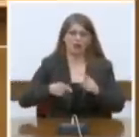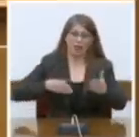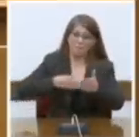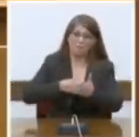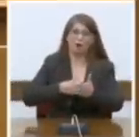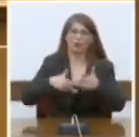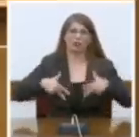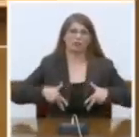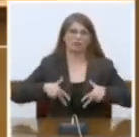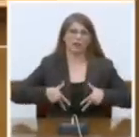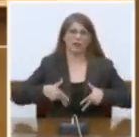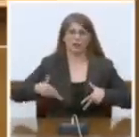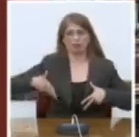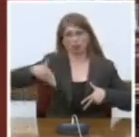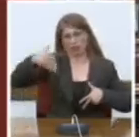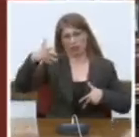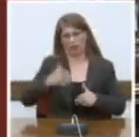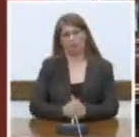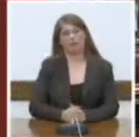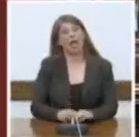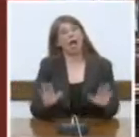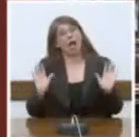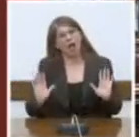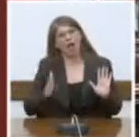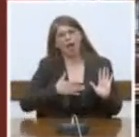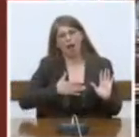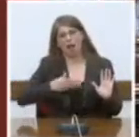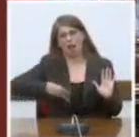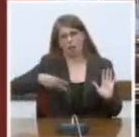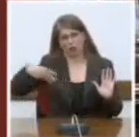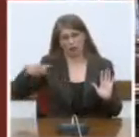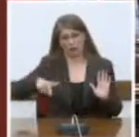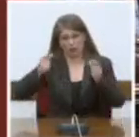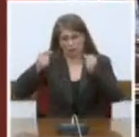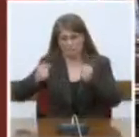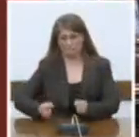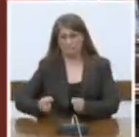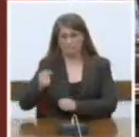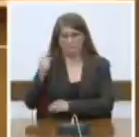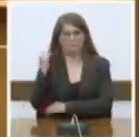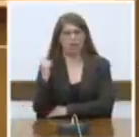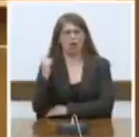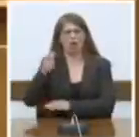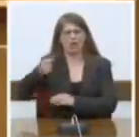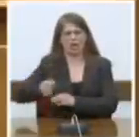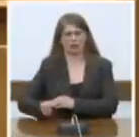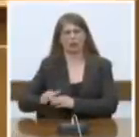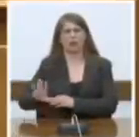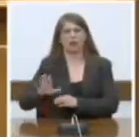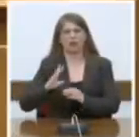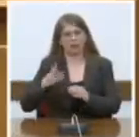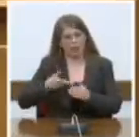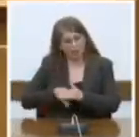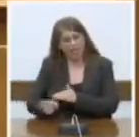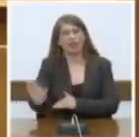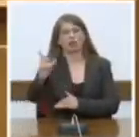Μητσοτάκη, αλλά είναι και ο πυλώνας μιας προοδευτικής διεξόδου για την κοινωνία.